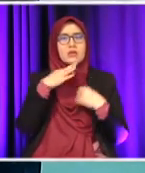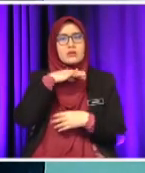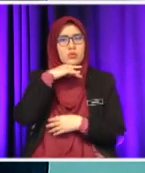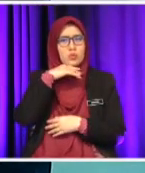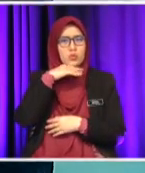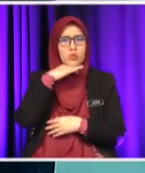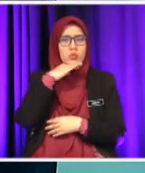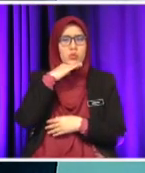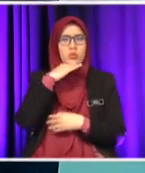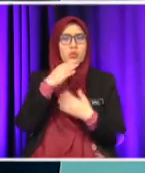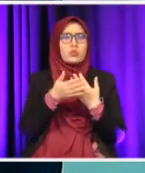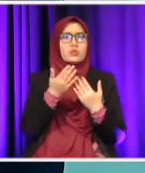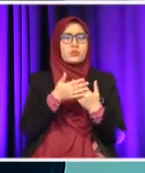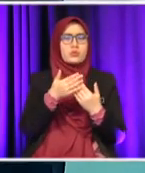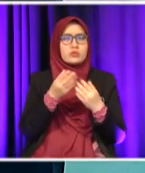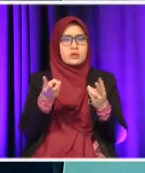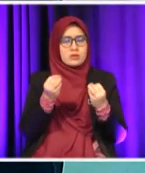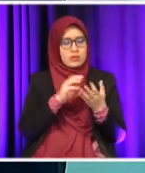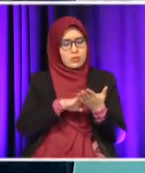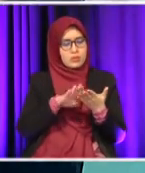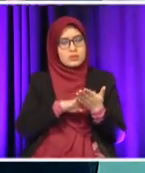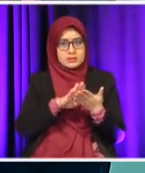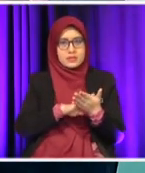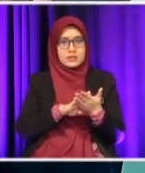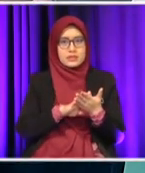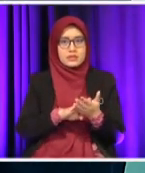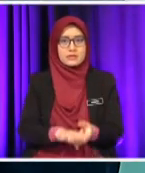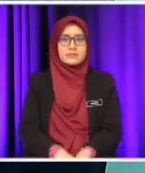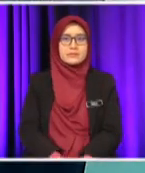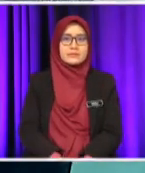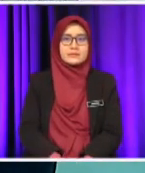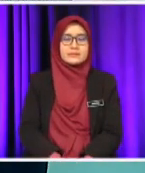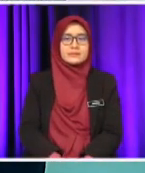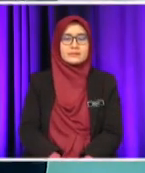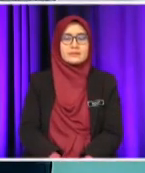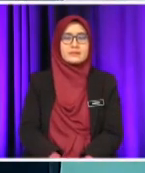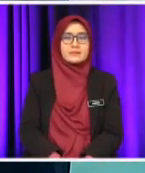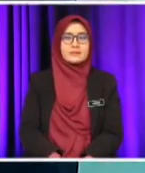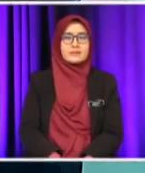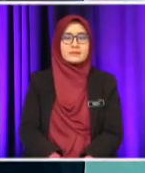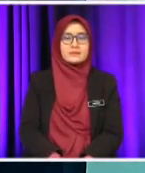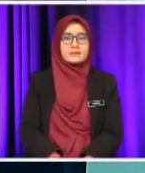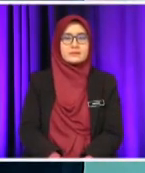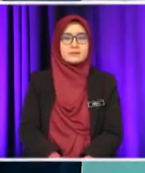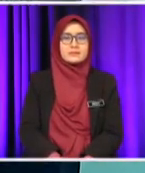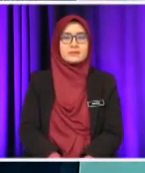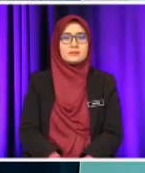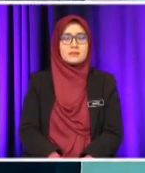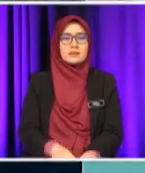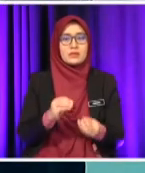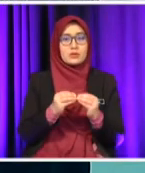mudah melekat tapi mudah untuk kita bersihkan Nah itu kelebihan kaca lah oke baik kemudian yang